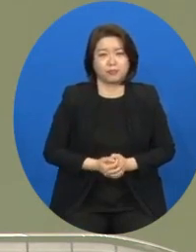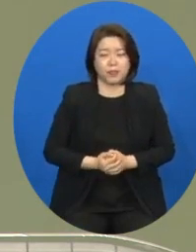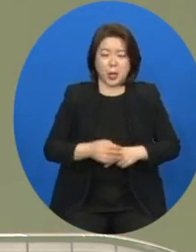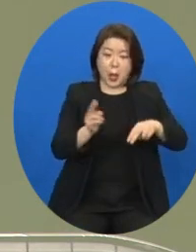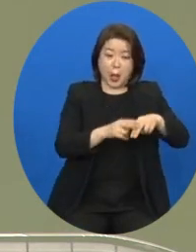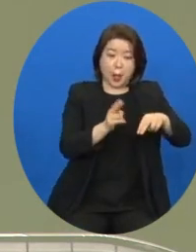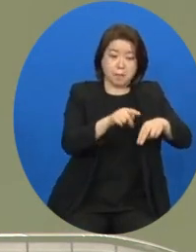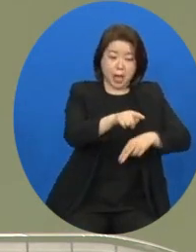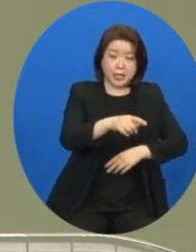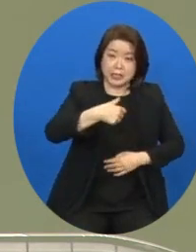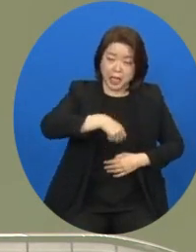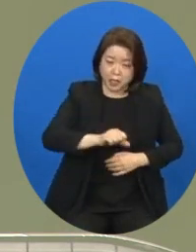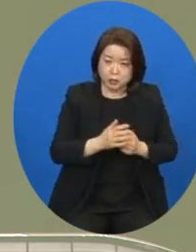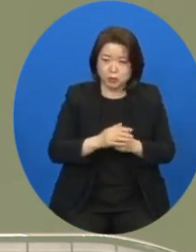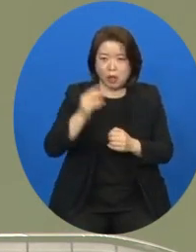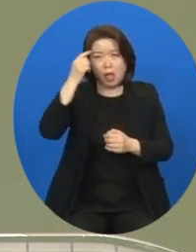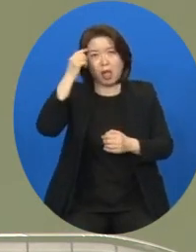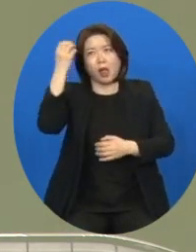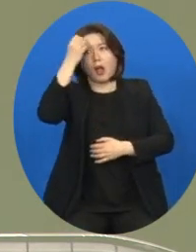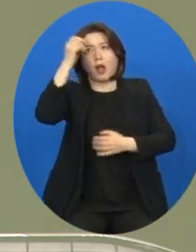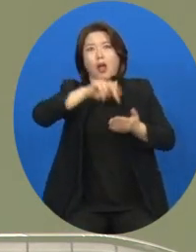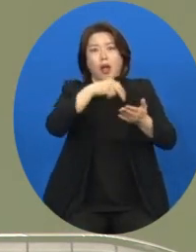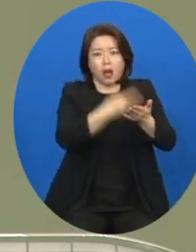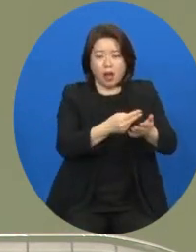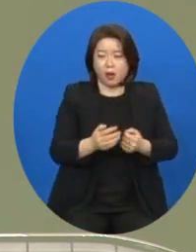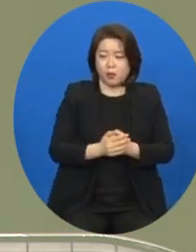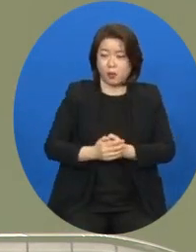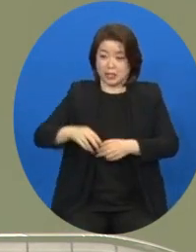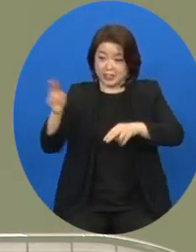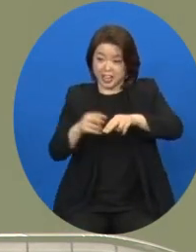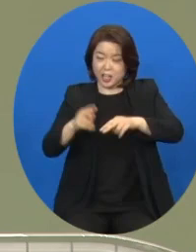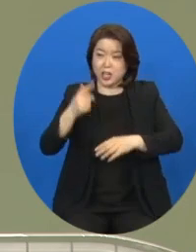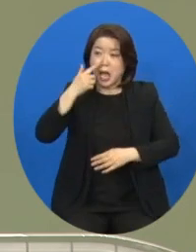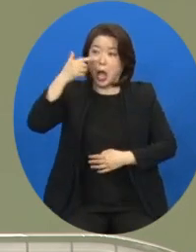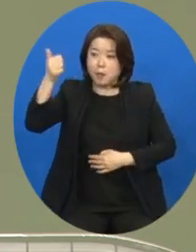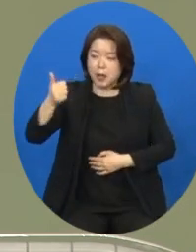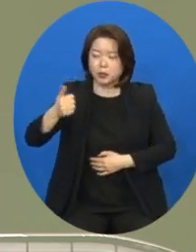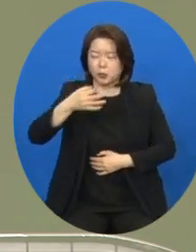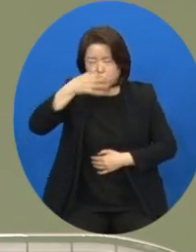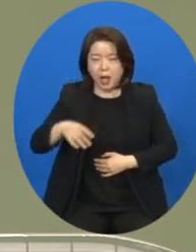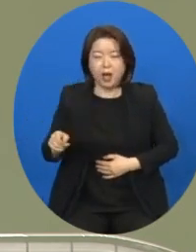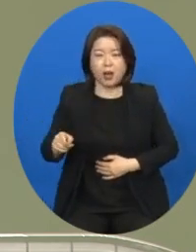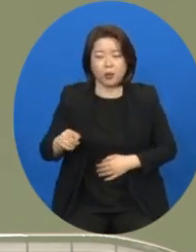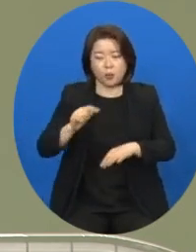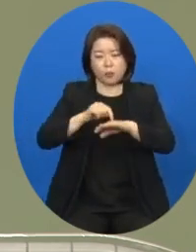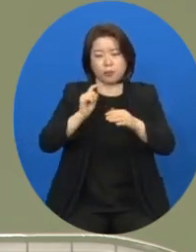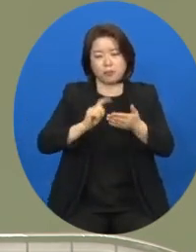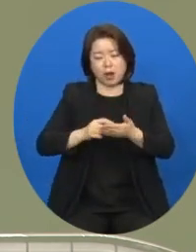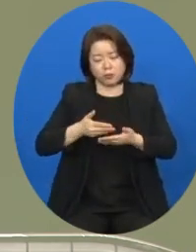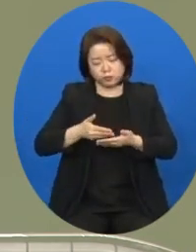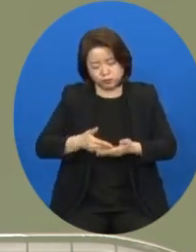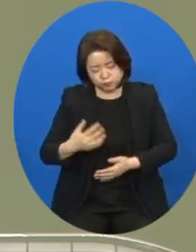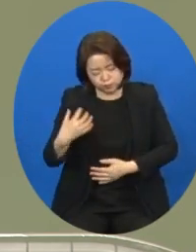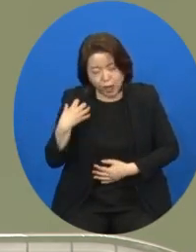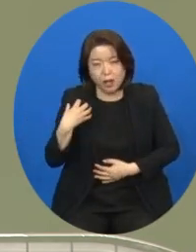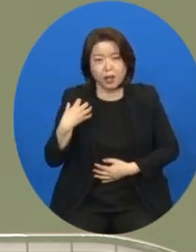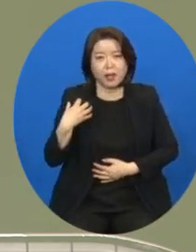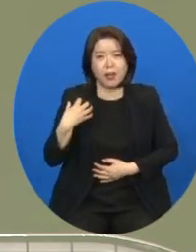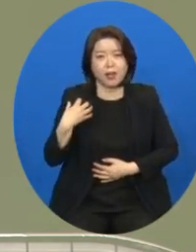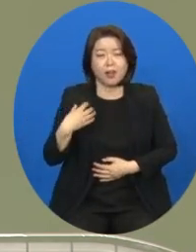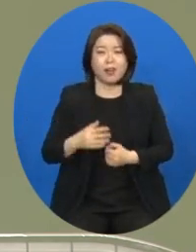맞는 아이도 기절하는 줄 알고 때리는 아버지도 얼마나 마음이 무거웠겠어요.